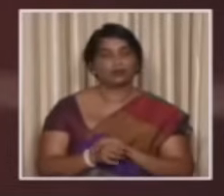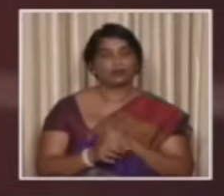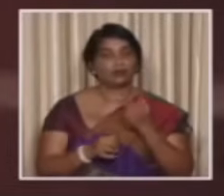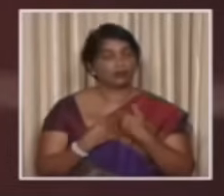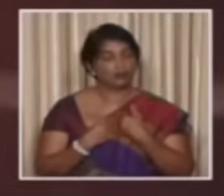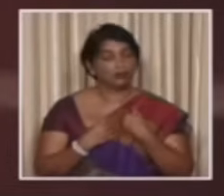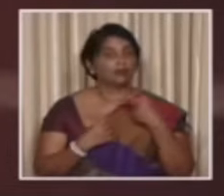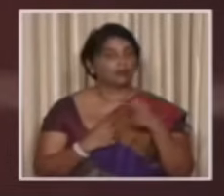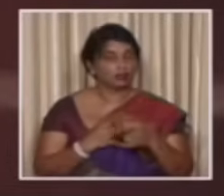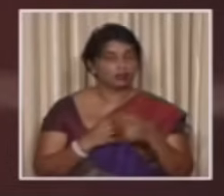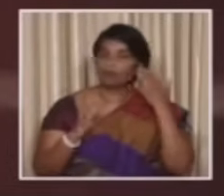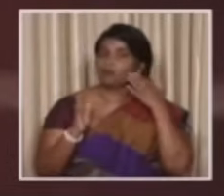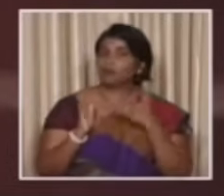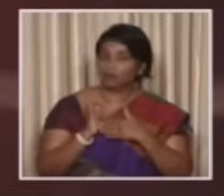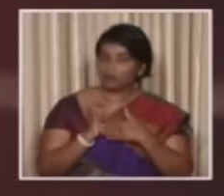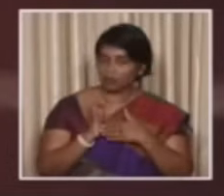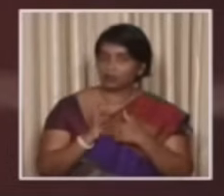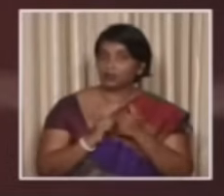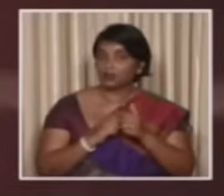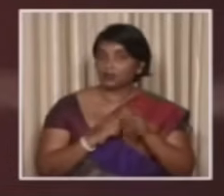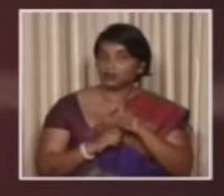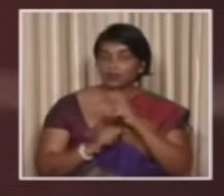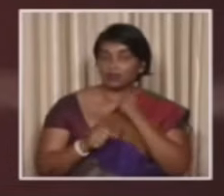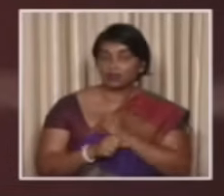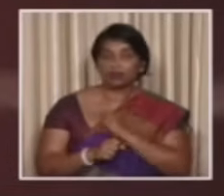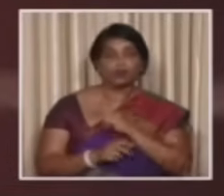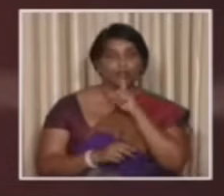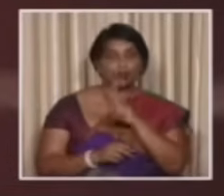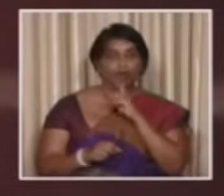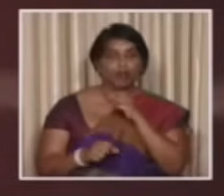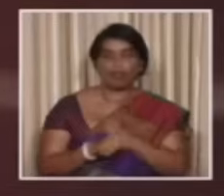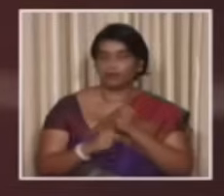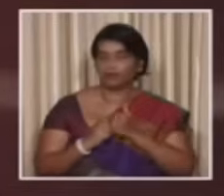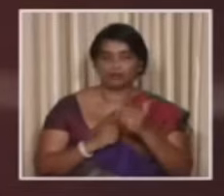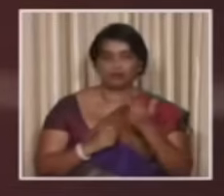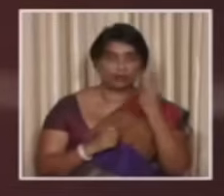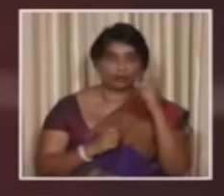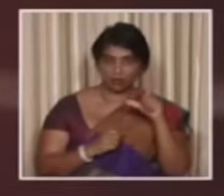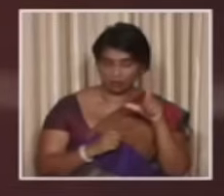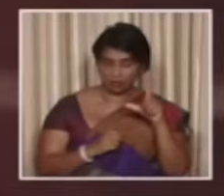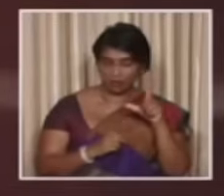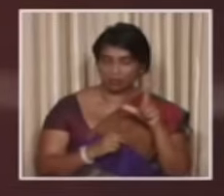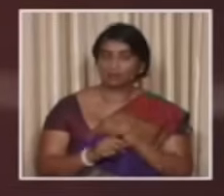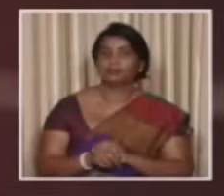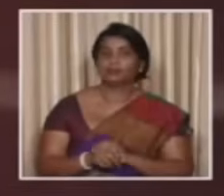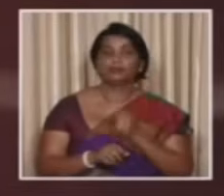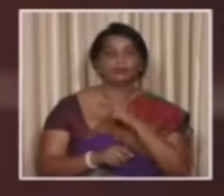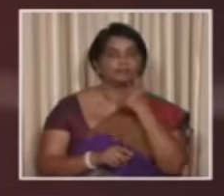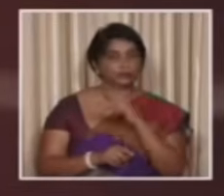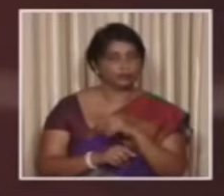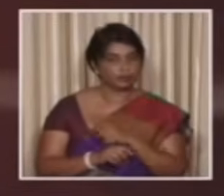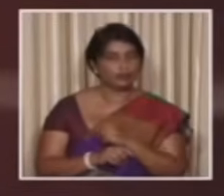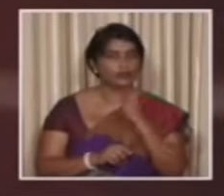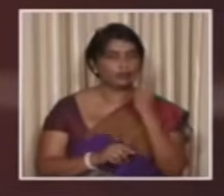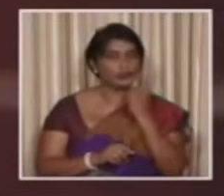එතකොට අපි මේට මේ පිළිබඳව පීවර ගන්න කියලා ද ආණ්ඩුවට කිව්වට ආණ්ඩුව ගත්තේ නැහැ 2007. ඒක නිසා